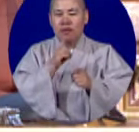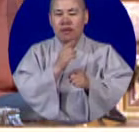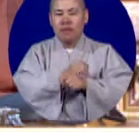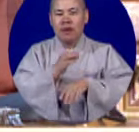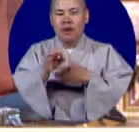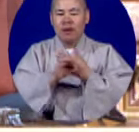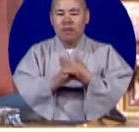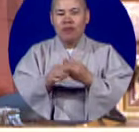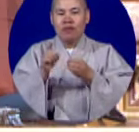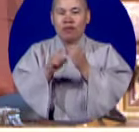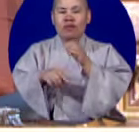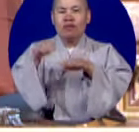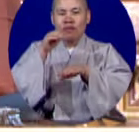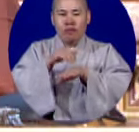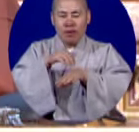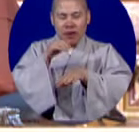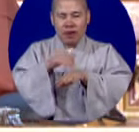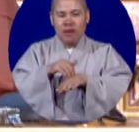합니다. 수행.